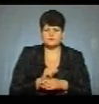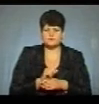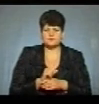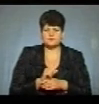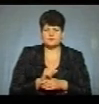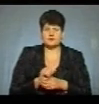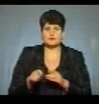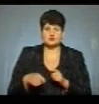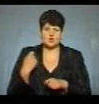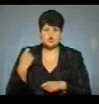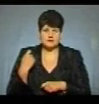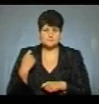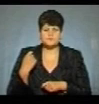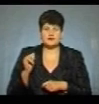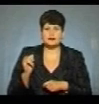замовні злочини, і